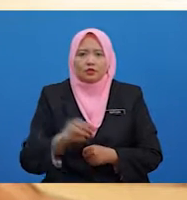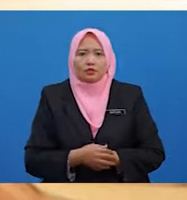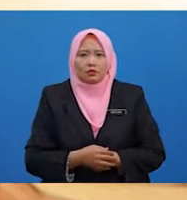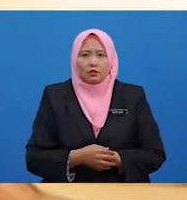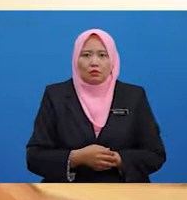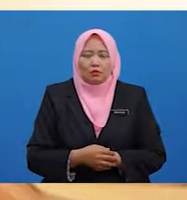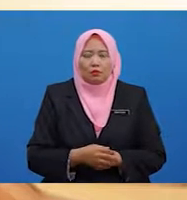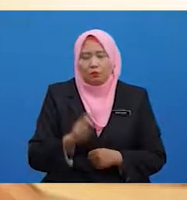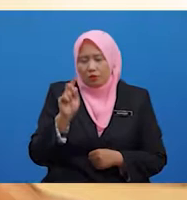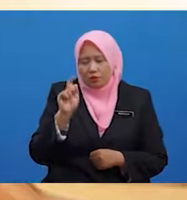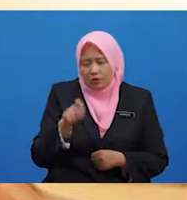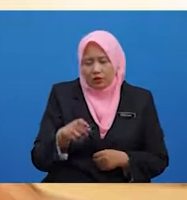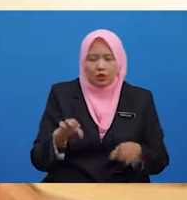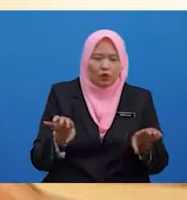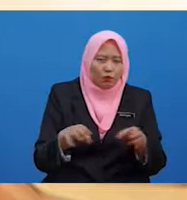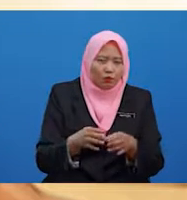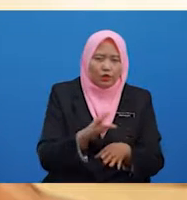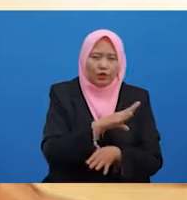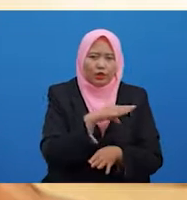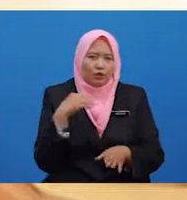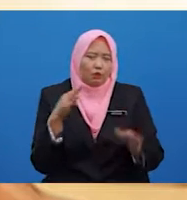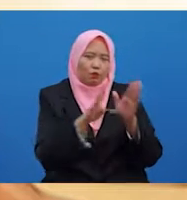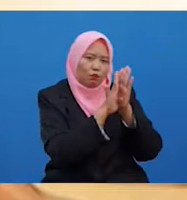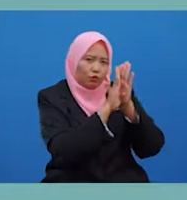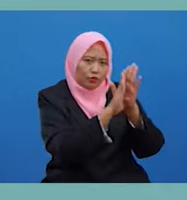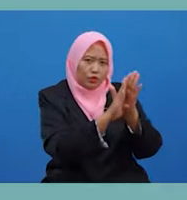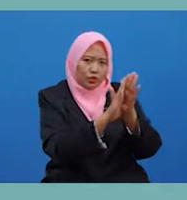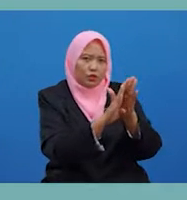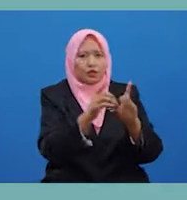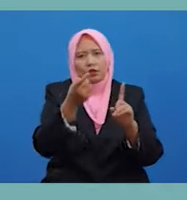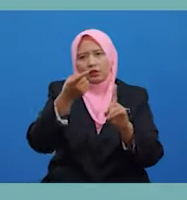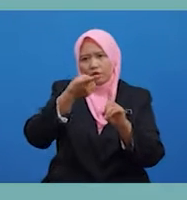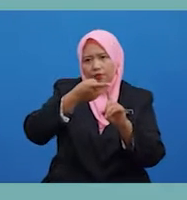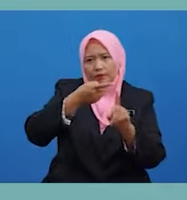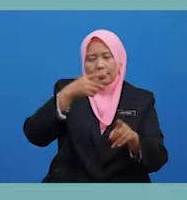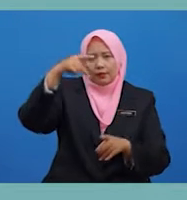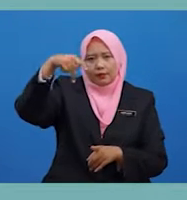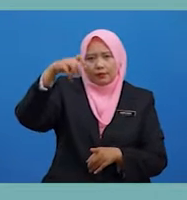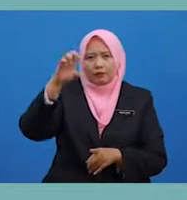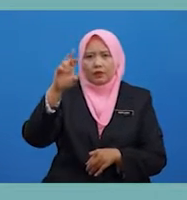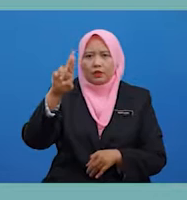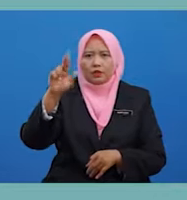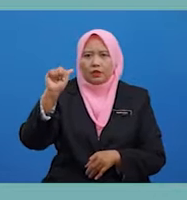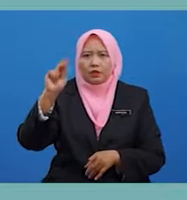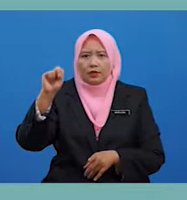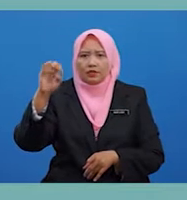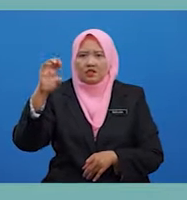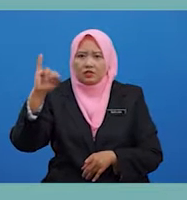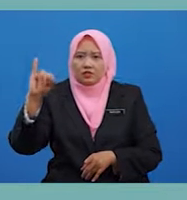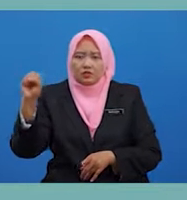bukti yang diambil dari negara Perancis sahaja. Sebagai contoh, pada